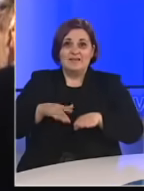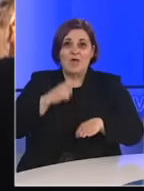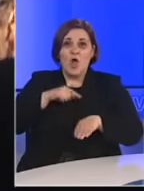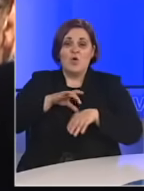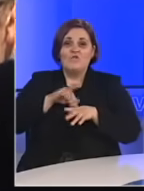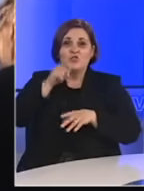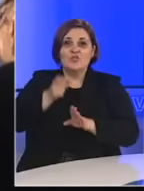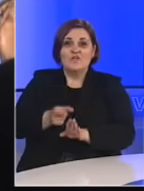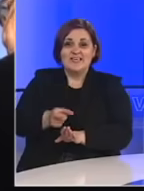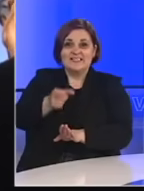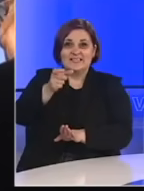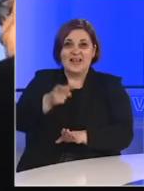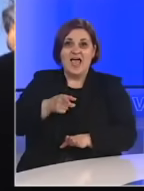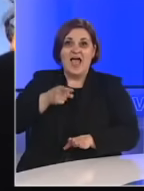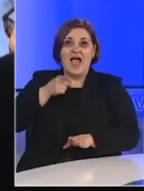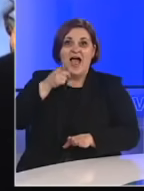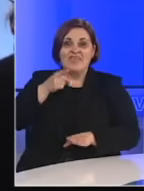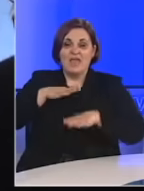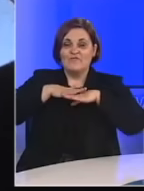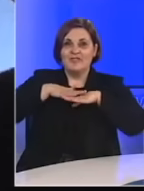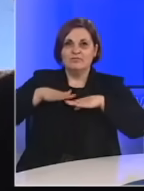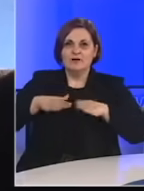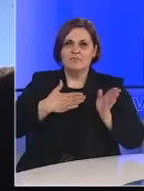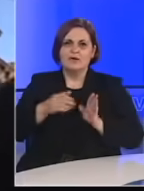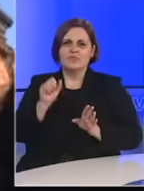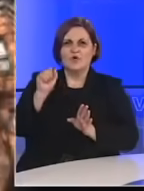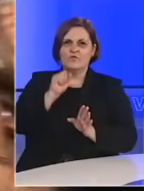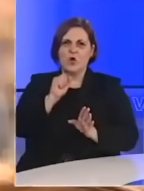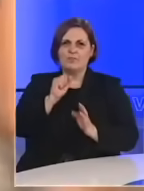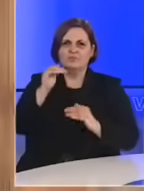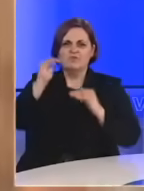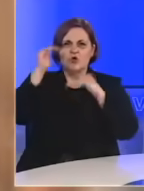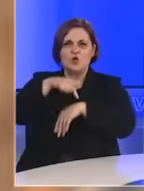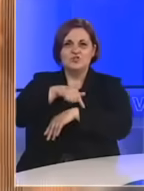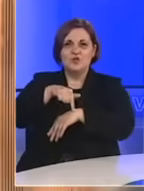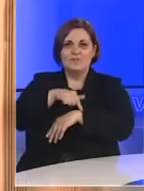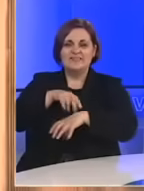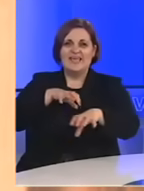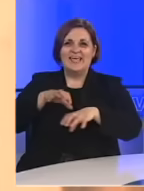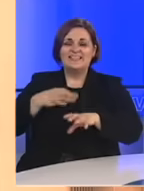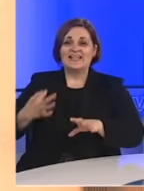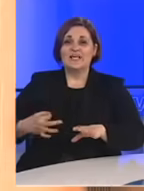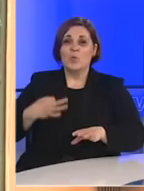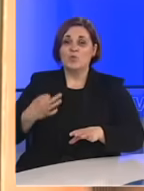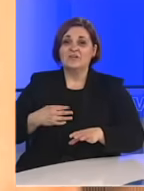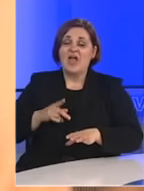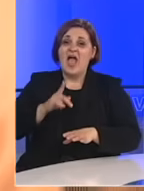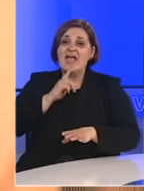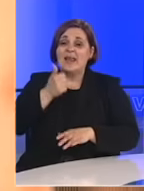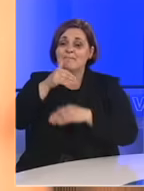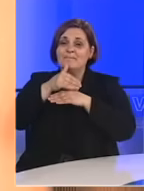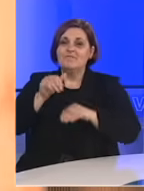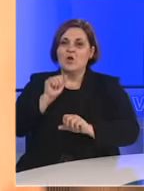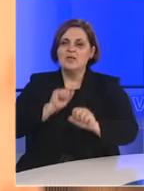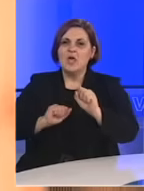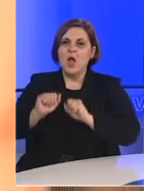vode do njegove zgrade, njegov trijem. Redovno pjeva i svira tokom noćnih sati za radnike u zdravstvu koji su na prvoj